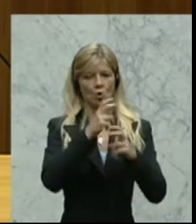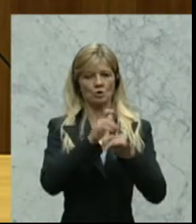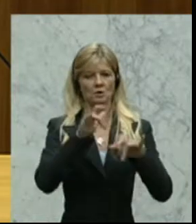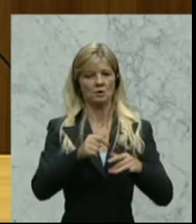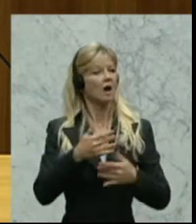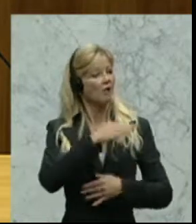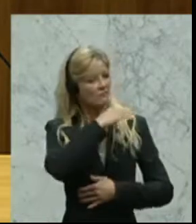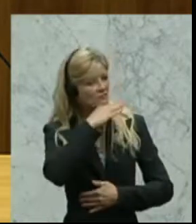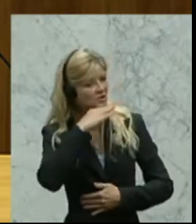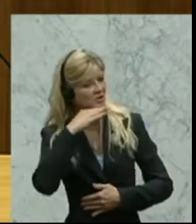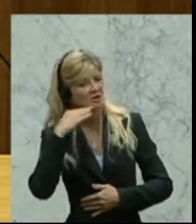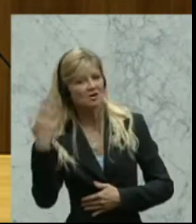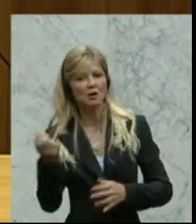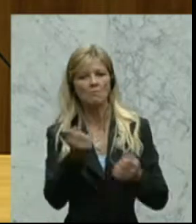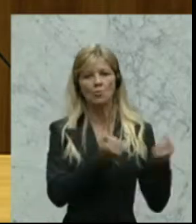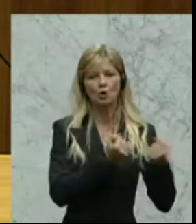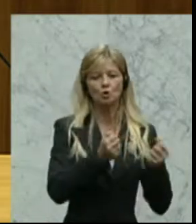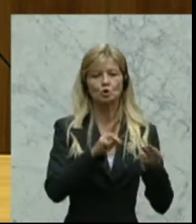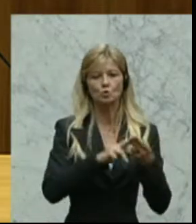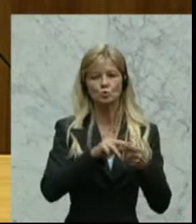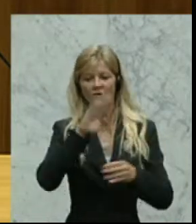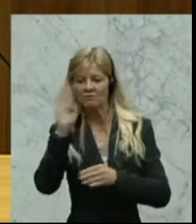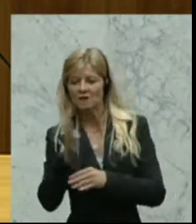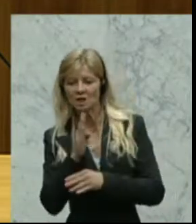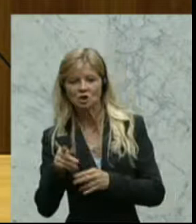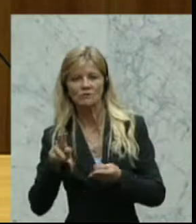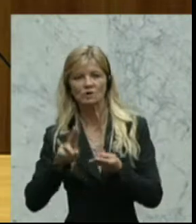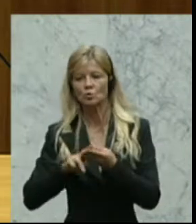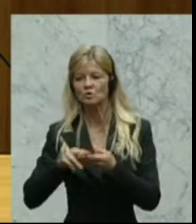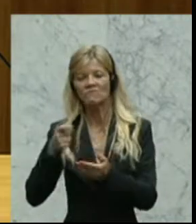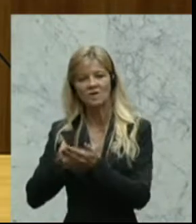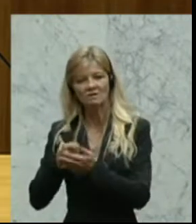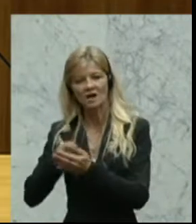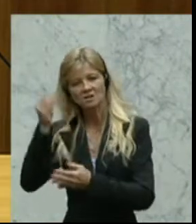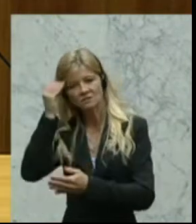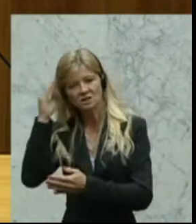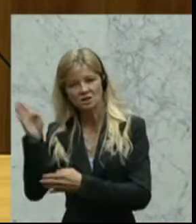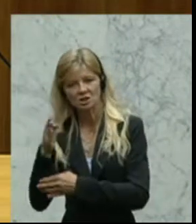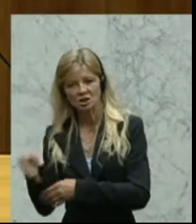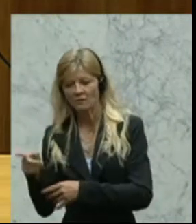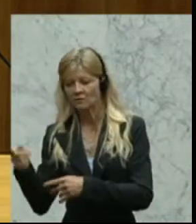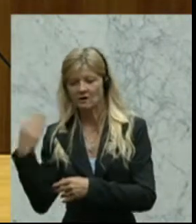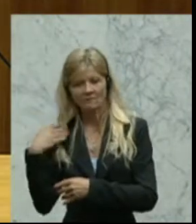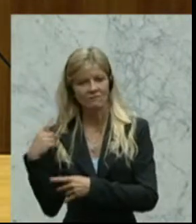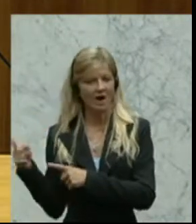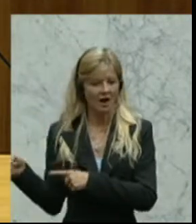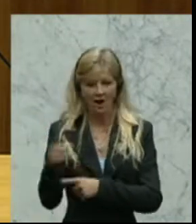der Ökonomie und von Ökonomen und Finanzwissenschaftlern getragenen Konsens gab, der